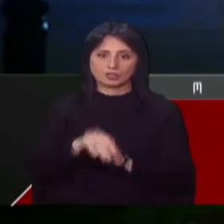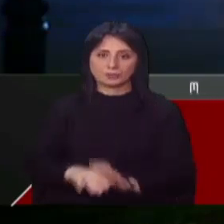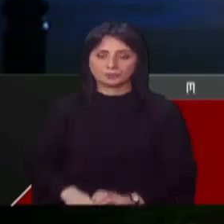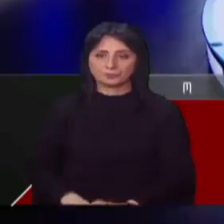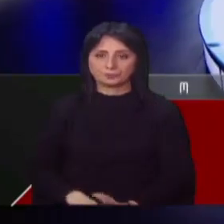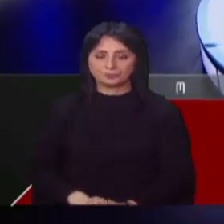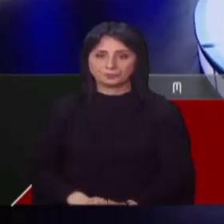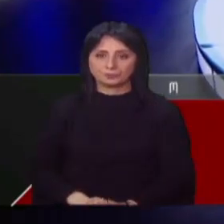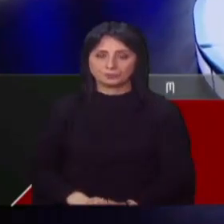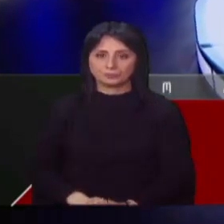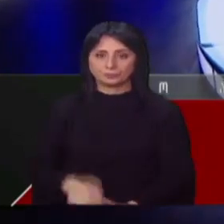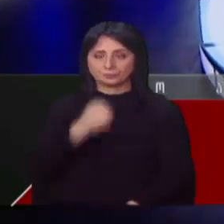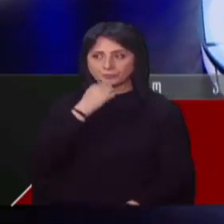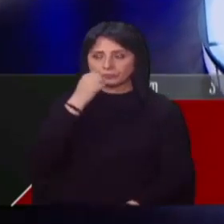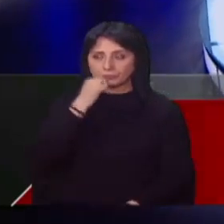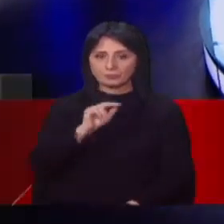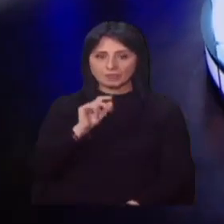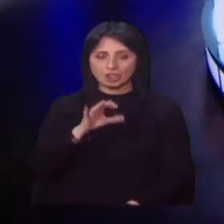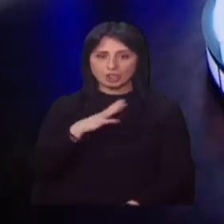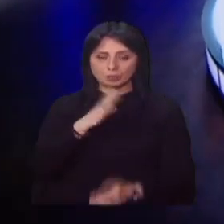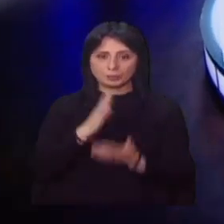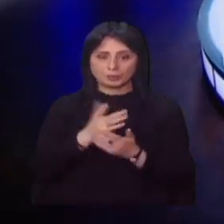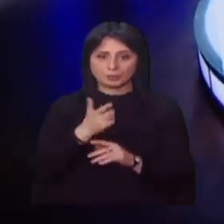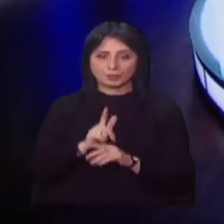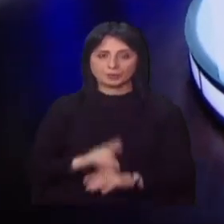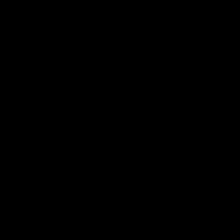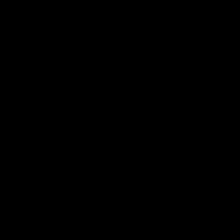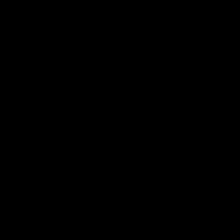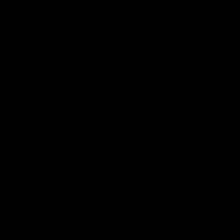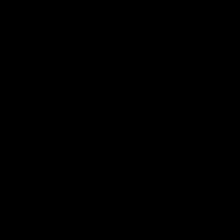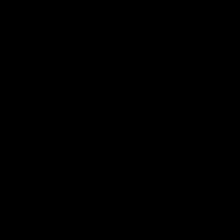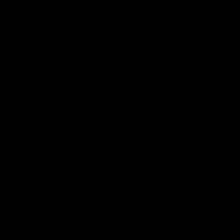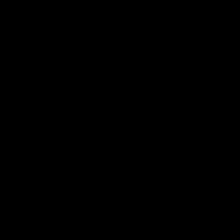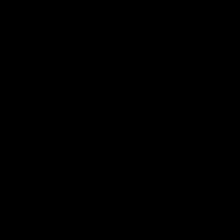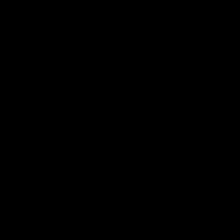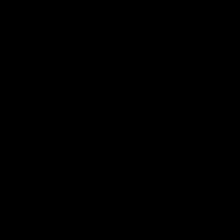ორგანოში. Მადლობა ნოდარ ჩაჩუა საუბრობდა პირდაპირ ეთერში.